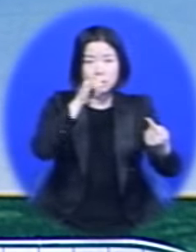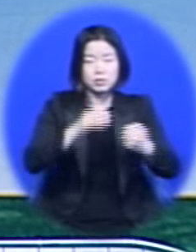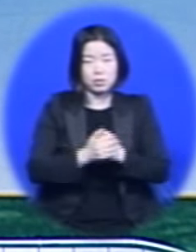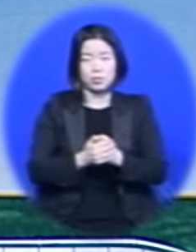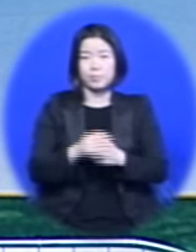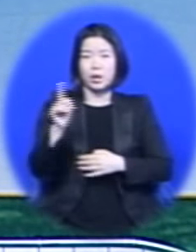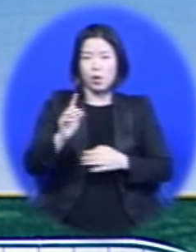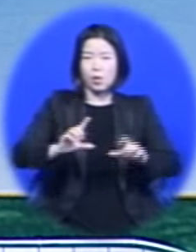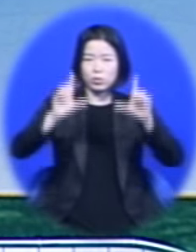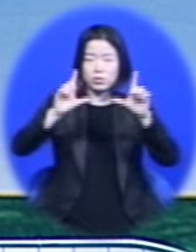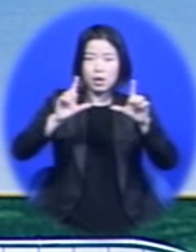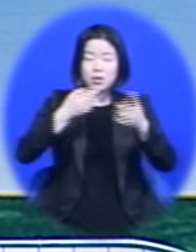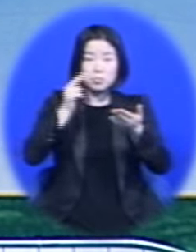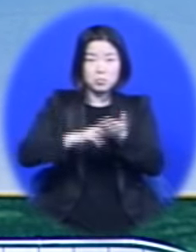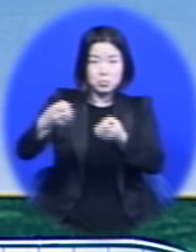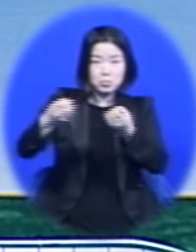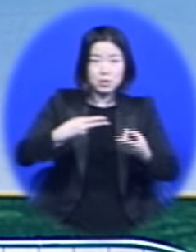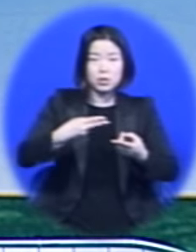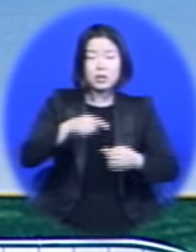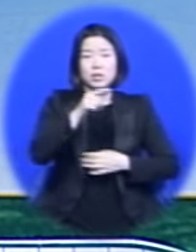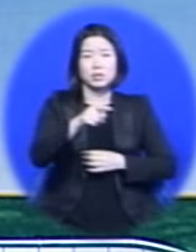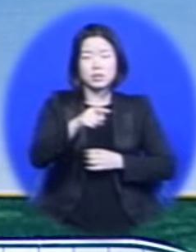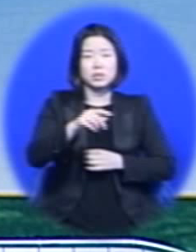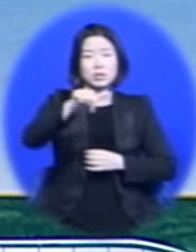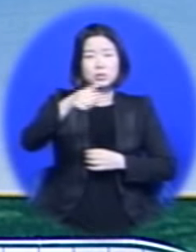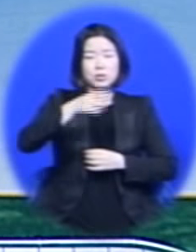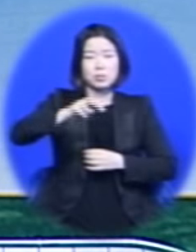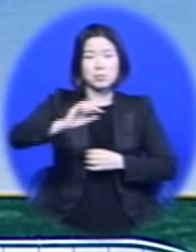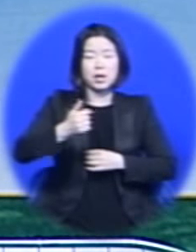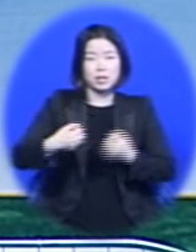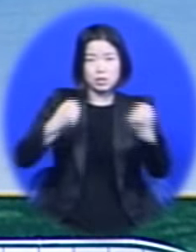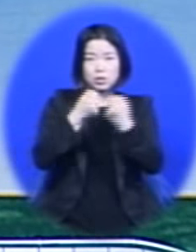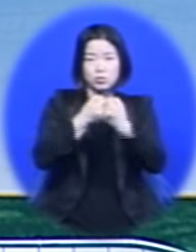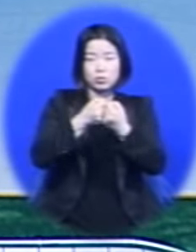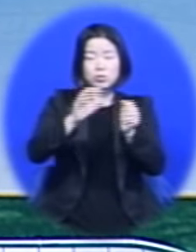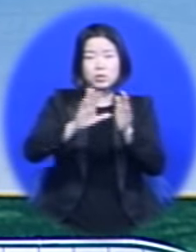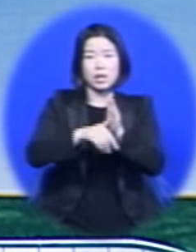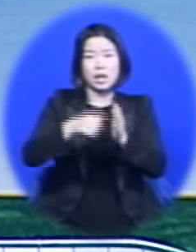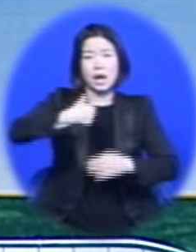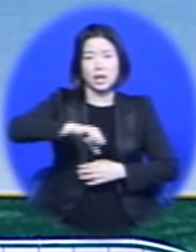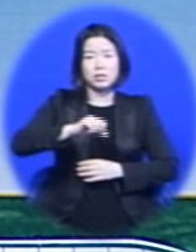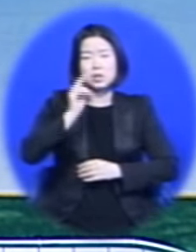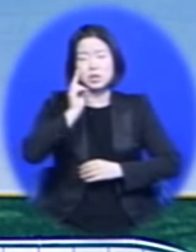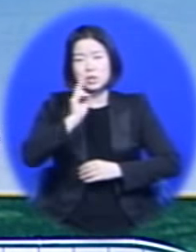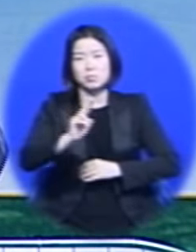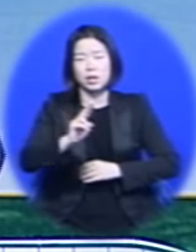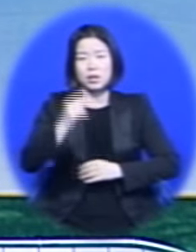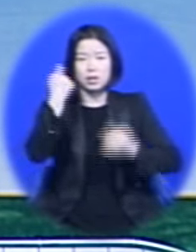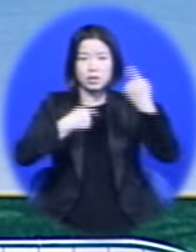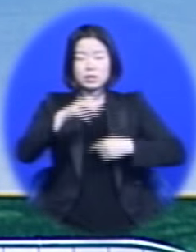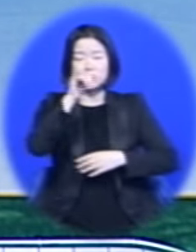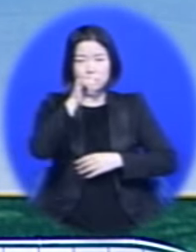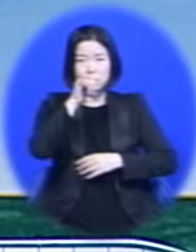그런데 어느 날 전보가 오기를 금화전투에서 그 아들이 심각한 부상을 입었다는 거예요. 온 교회가